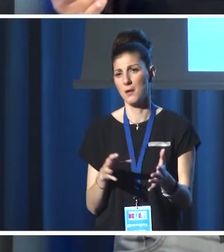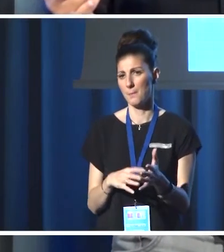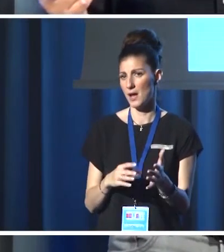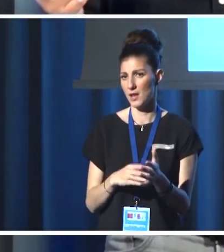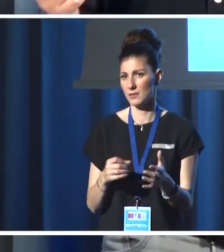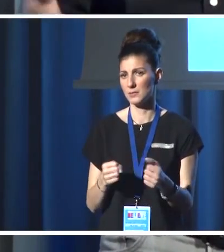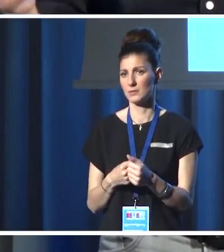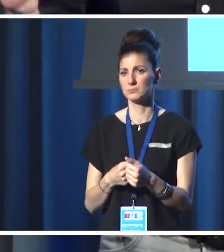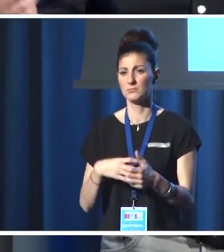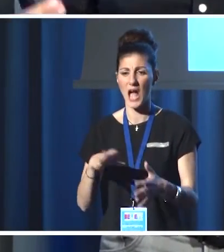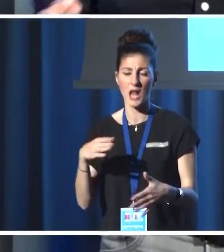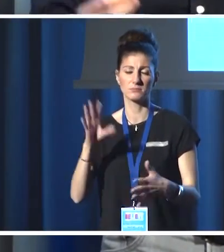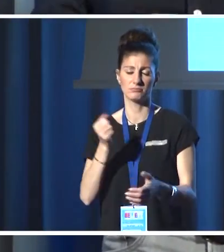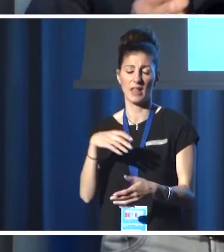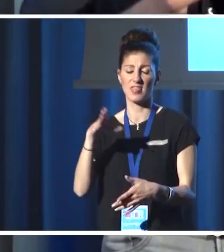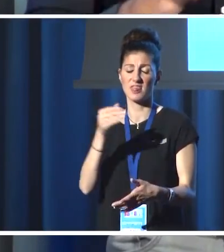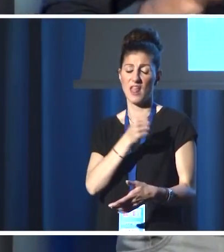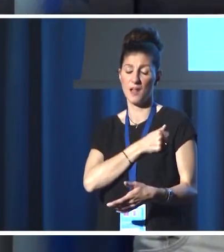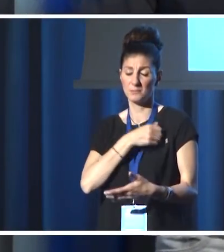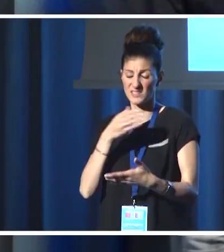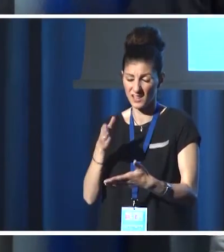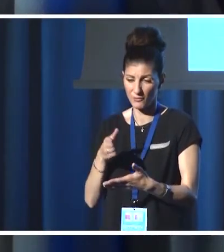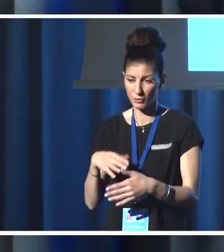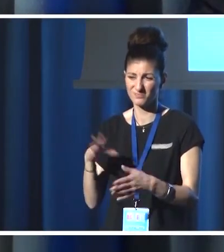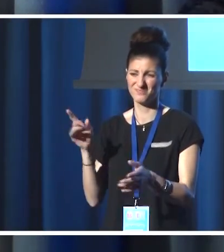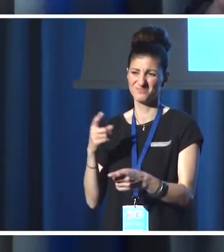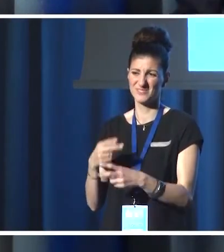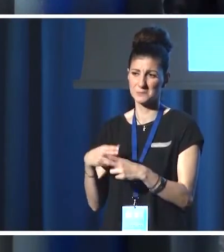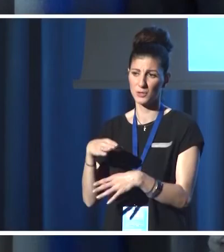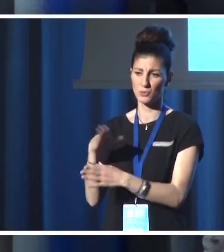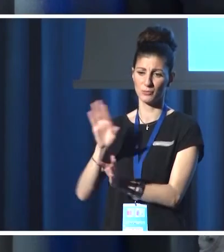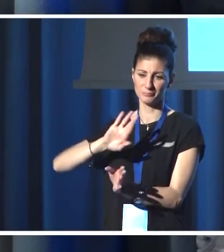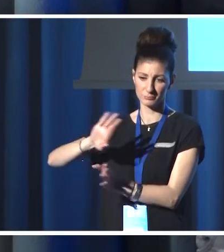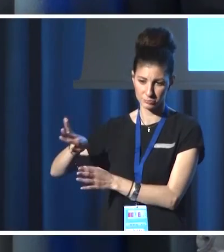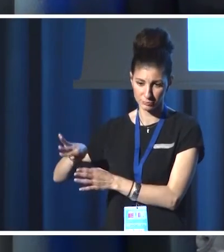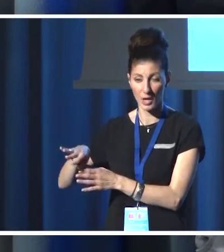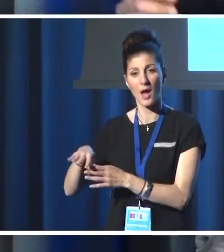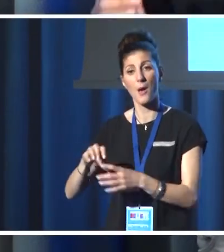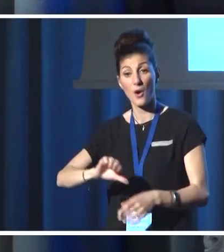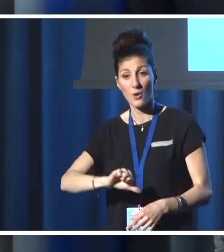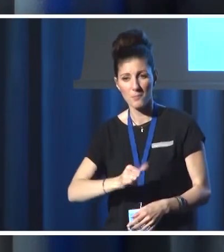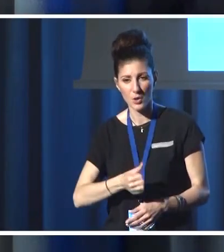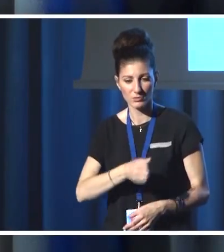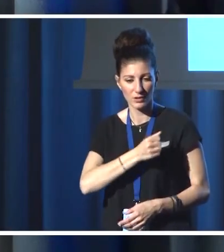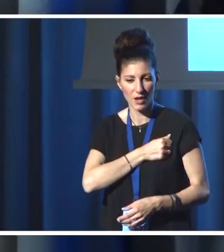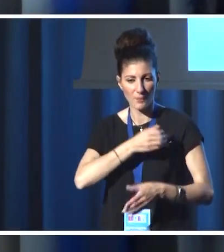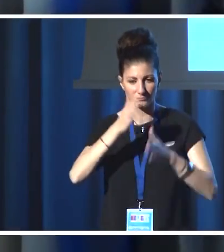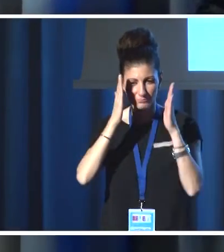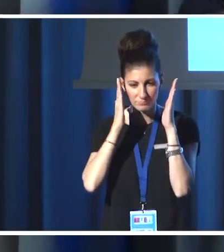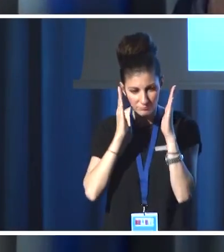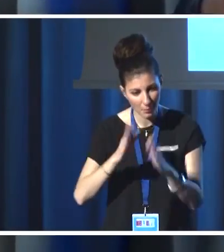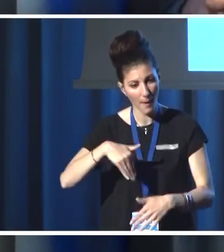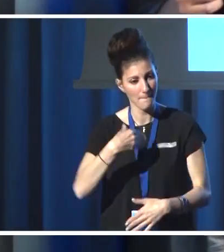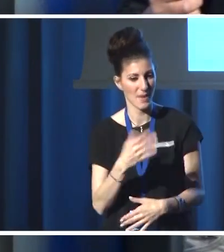δηλαδή θα πρέπει κάτι να αποφασίσουμε το θέλουμε πολύ να πιστέψουμε ότι μπορούμε να το κάνουμε και να προσπαθήσουμε